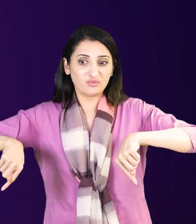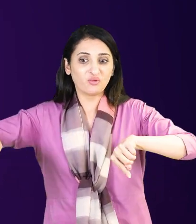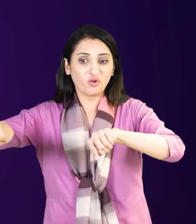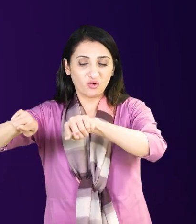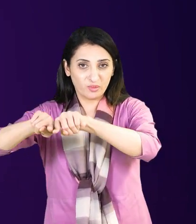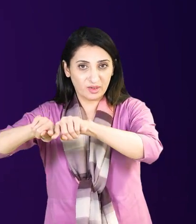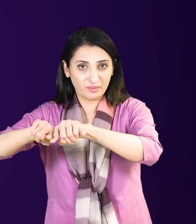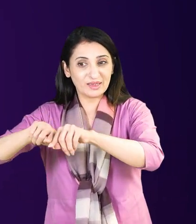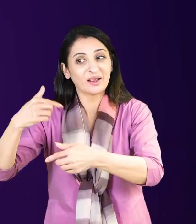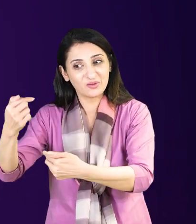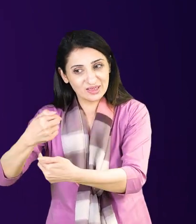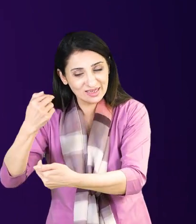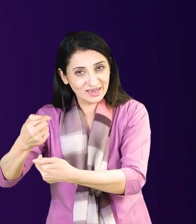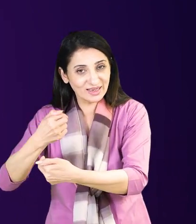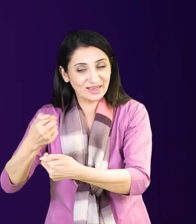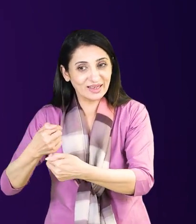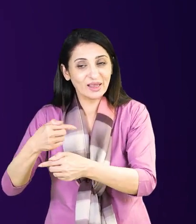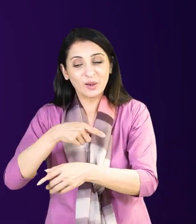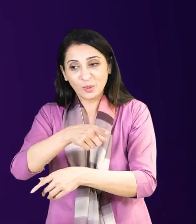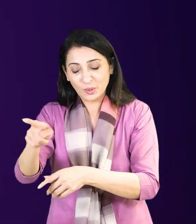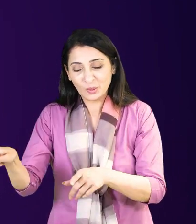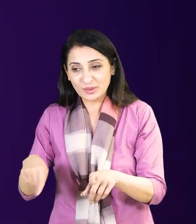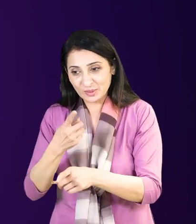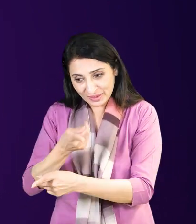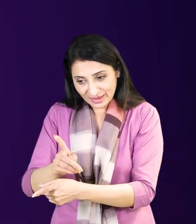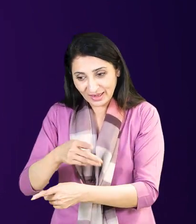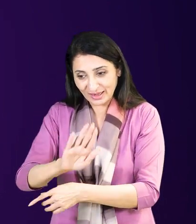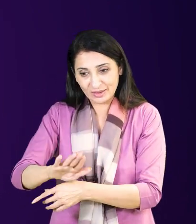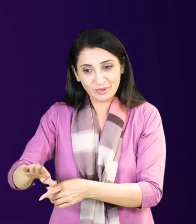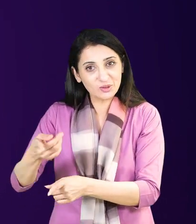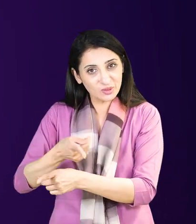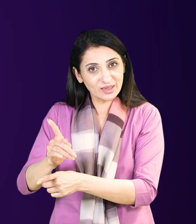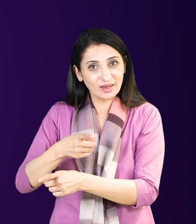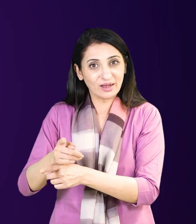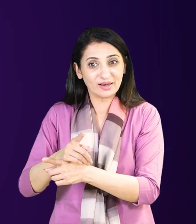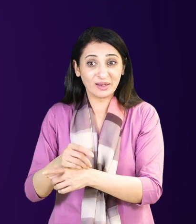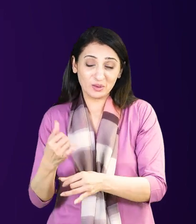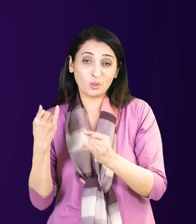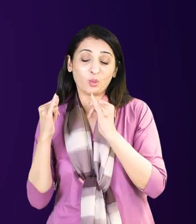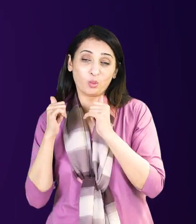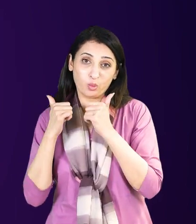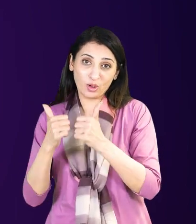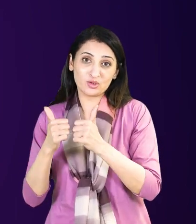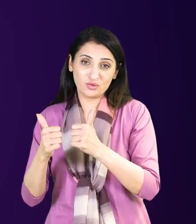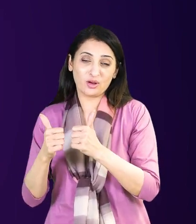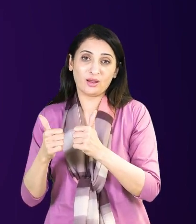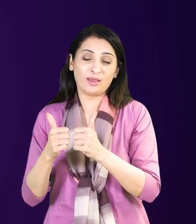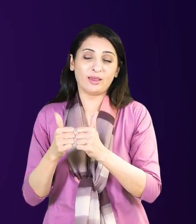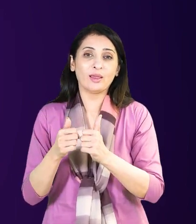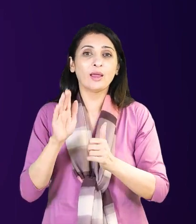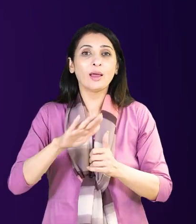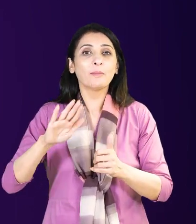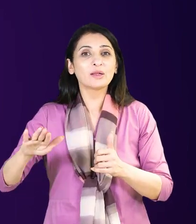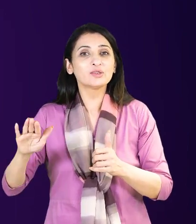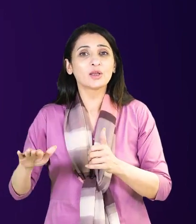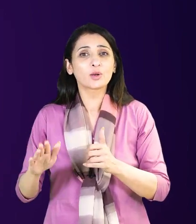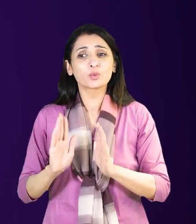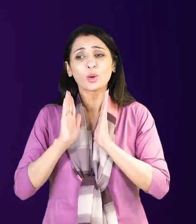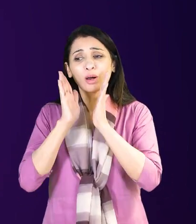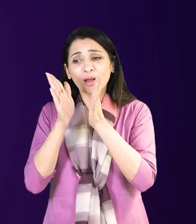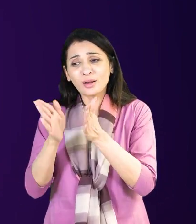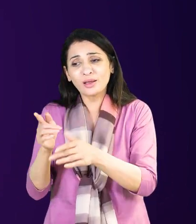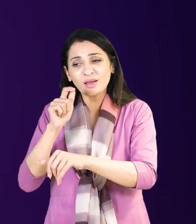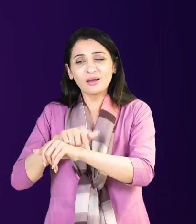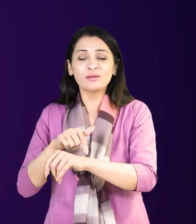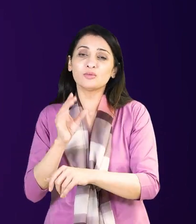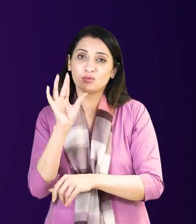अच्छी प्रोडक्टिव इन्वायरमेंट में गुजार लेता है, तो वो भी कोई इतना बुरा नहीं है। एंड आई थिंक क्योंकि जितना बच्चे का, आपको पता है बच्चे का तो